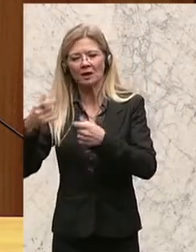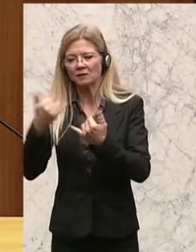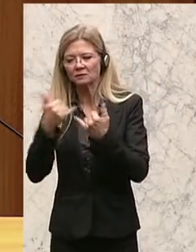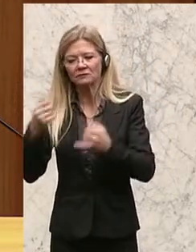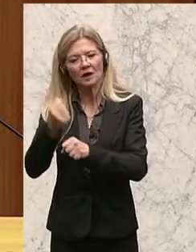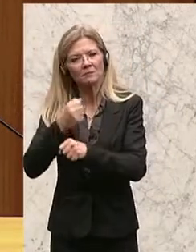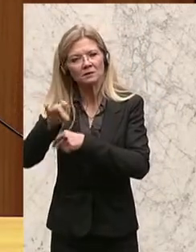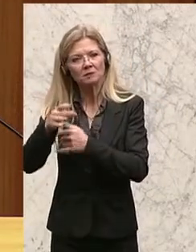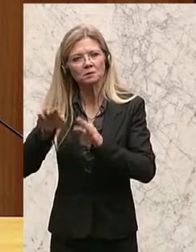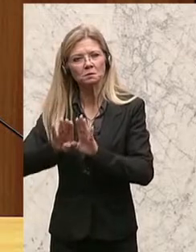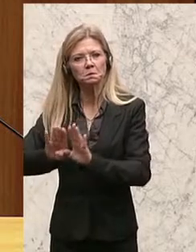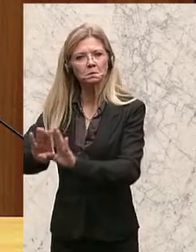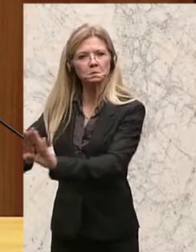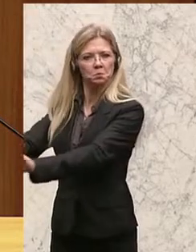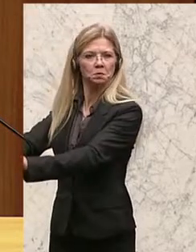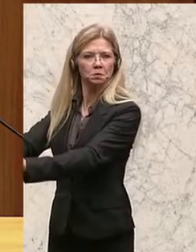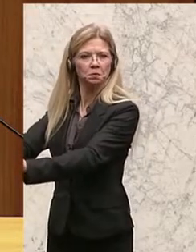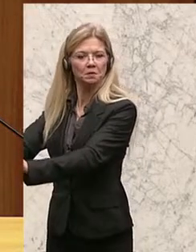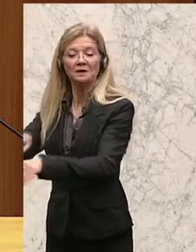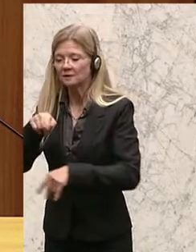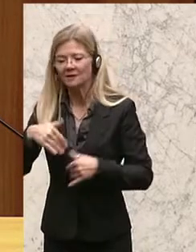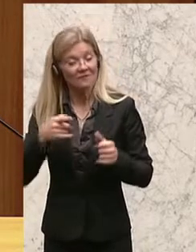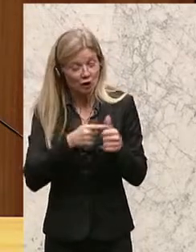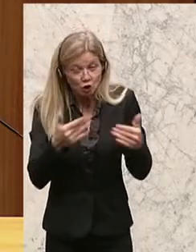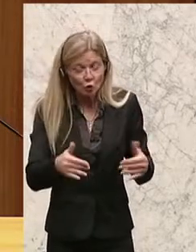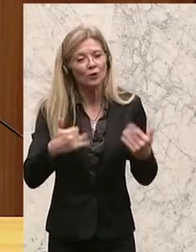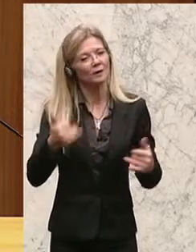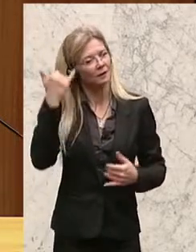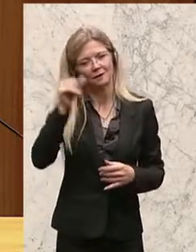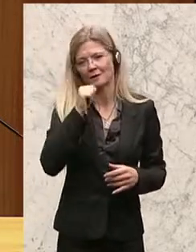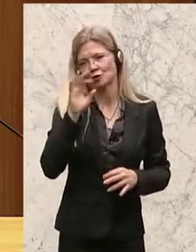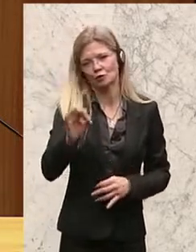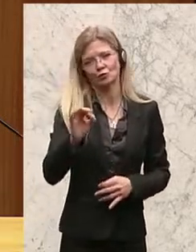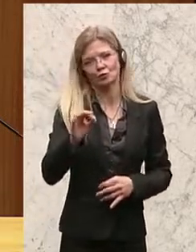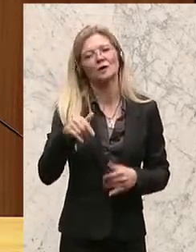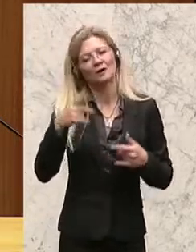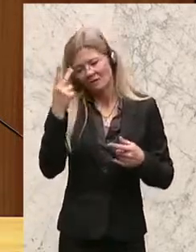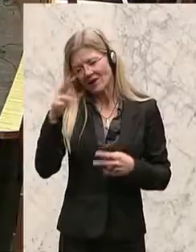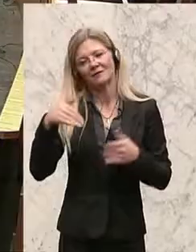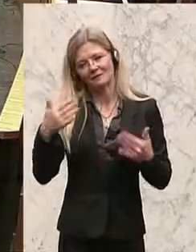geboren wurde, eigentlich eine ganz, ganz schlechte, weil es nichts anderes wäre, als wiederum Arbeitslosigkeit zu produzieren.